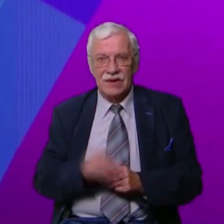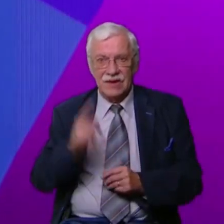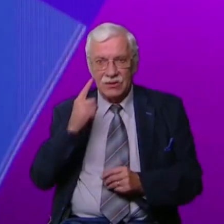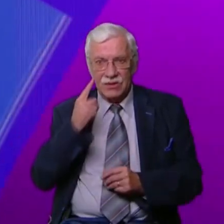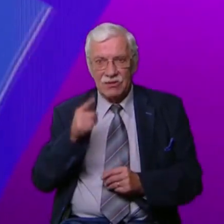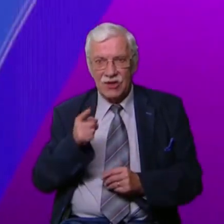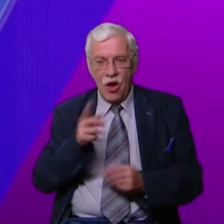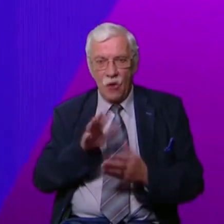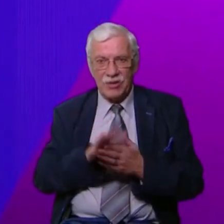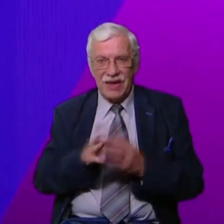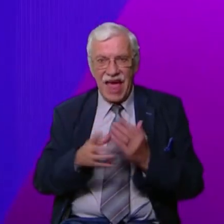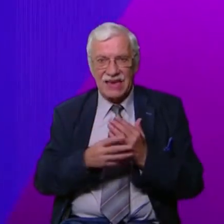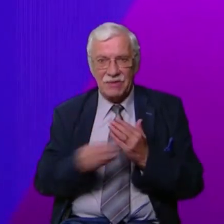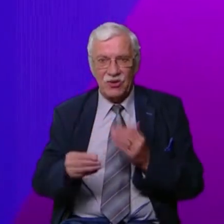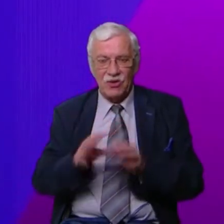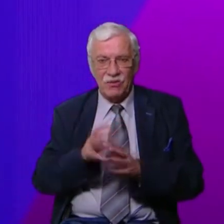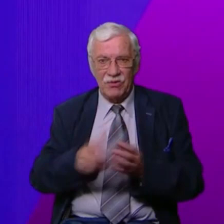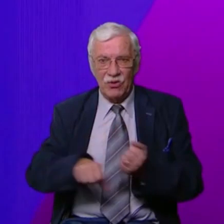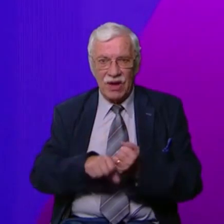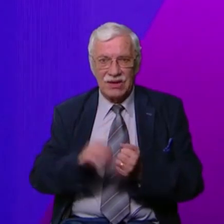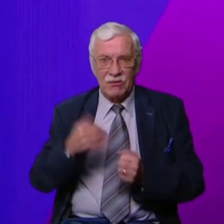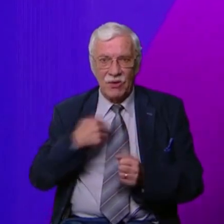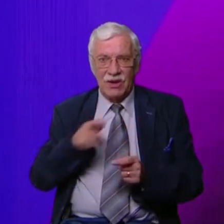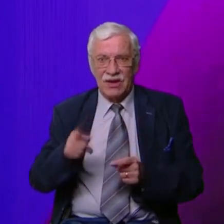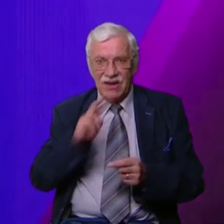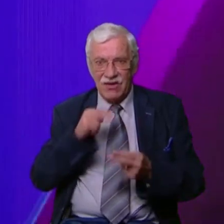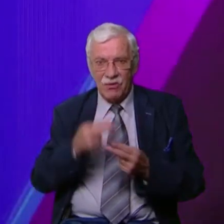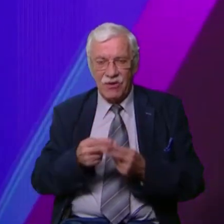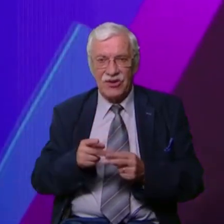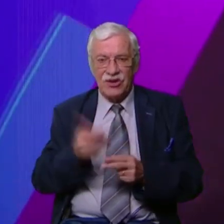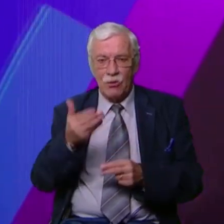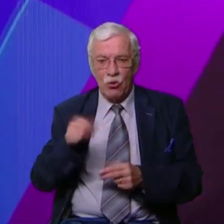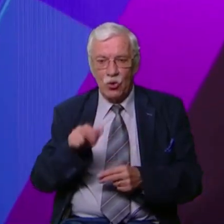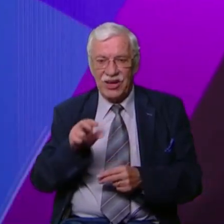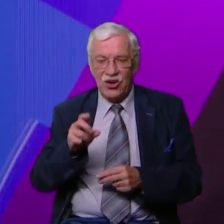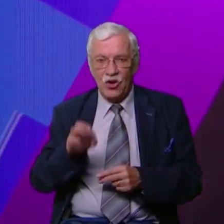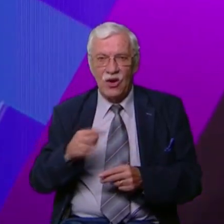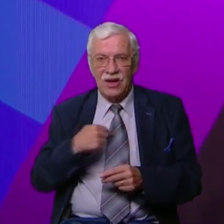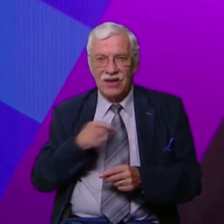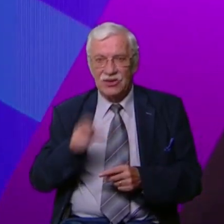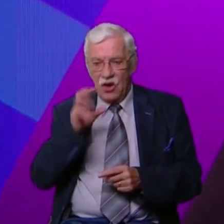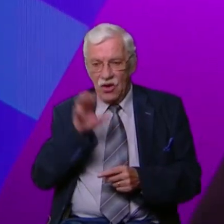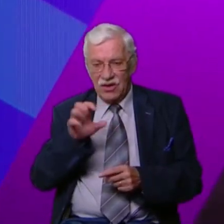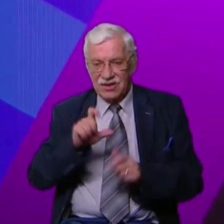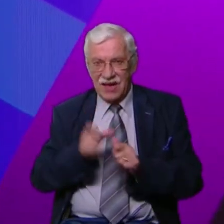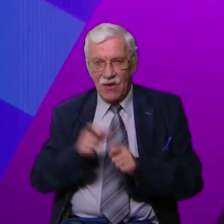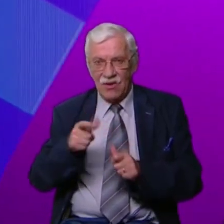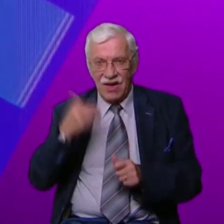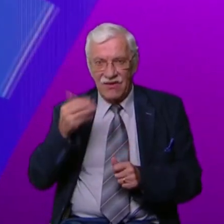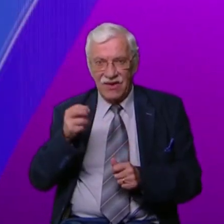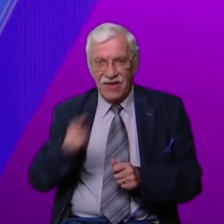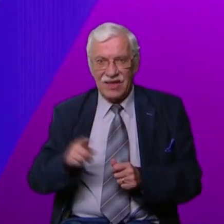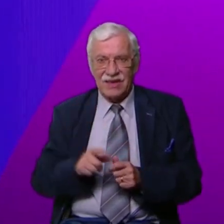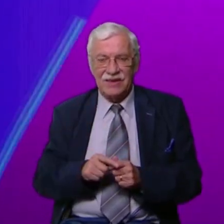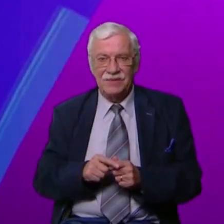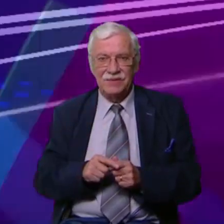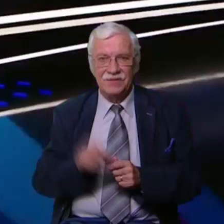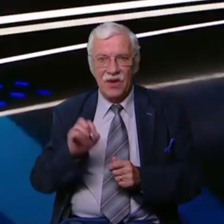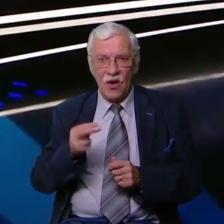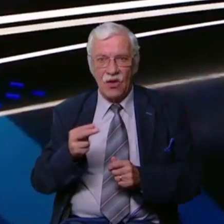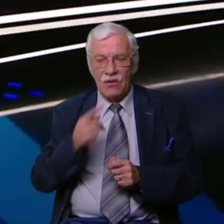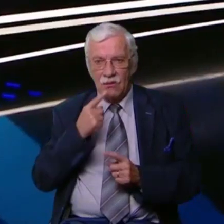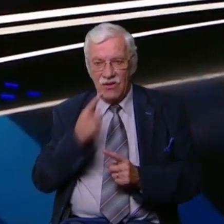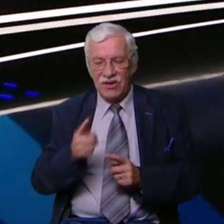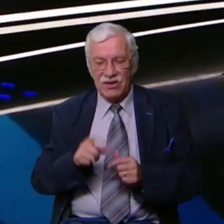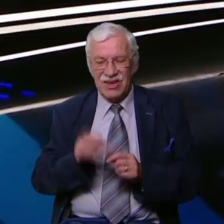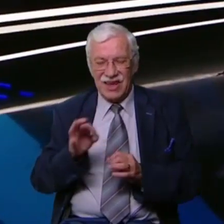słyszeliśmy te opinie ekspertów piłkarskich i była tam też wypowiedź José Mourinho. Ja dzisiaj oglądałam cały ten wywiad z Mourinho i on oczywiście